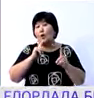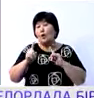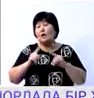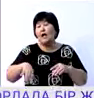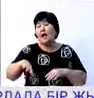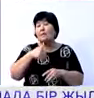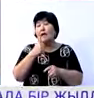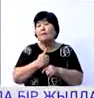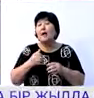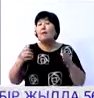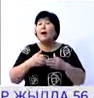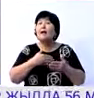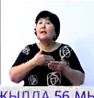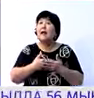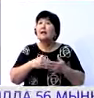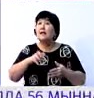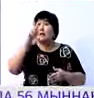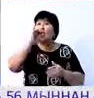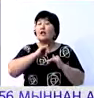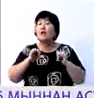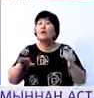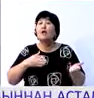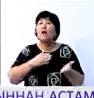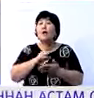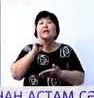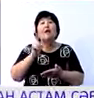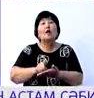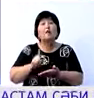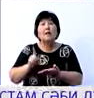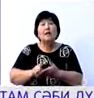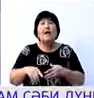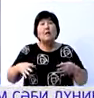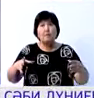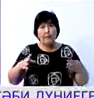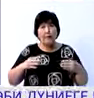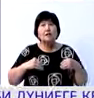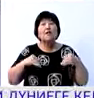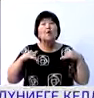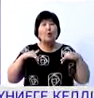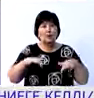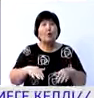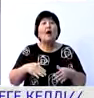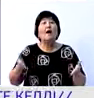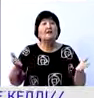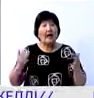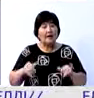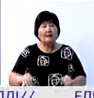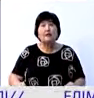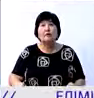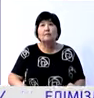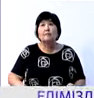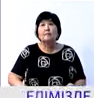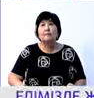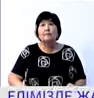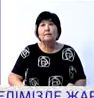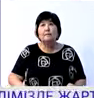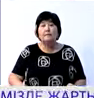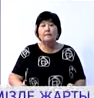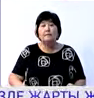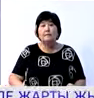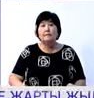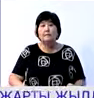басшысы партия активін ел дамуына бағытталған міндеттерді бірлесе орындауға шақырды. Шолпан Исабекова, Нұржан Мұзарапшин,